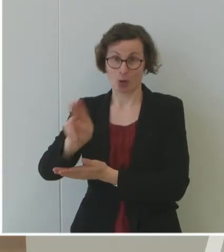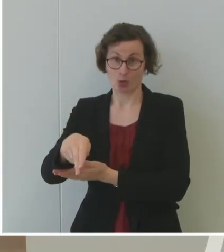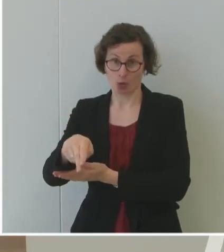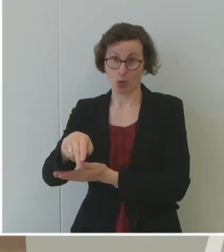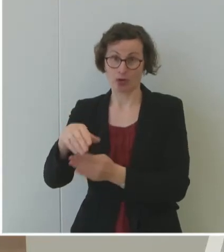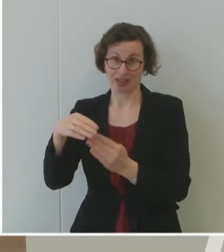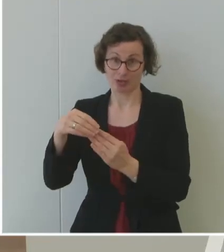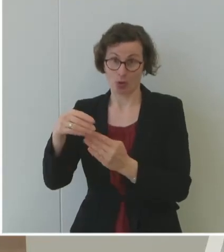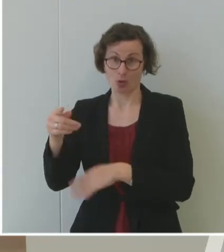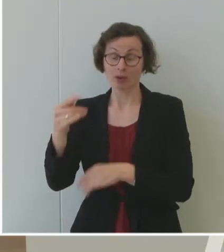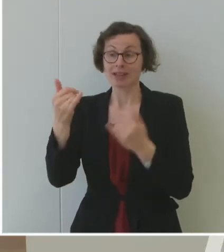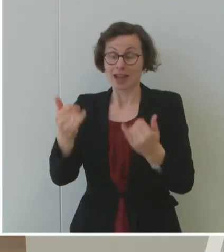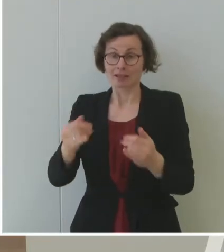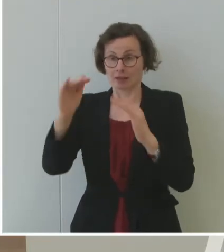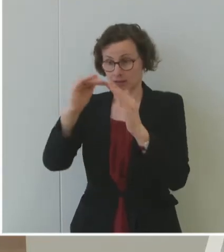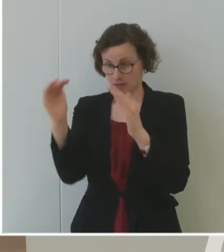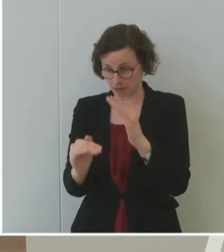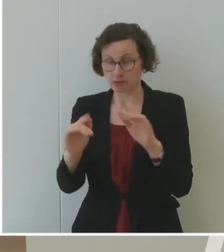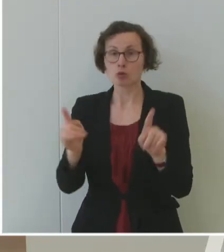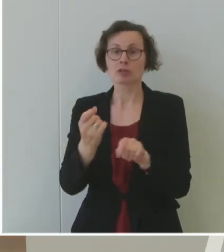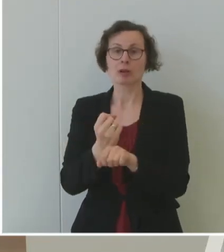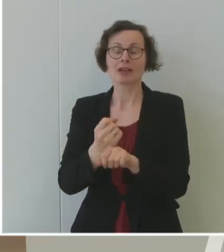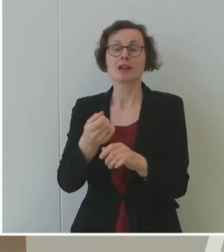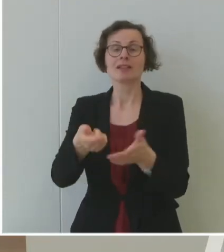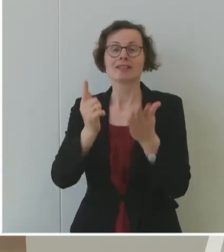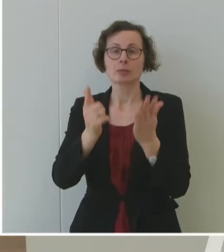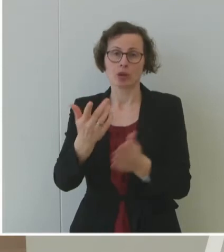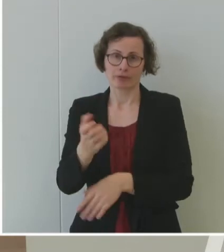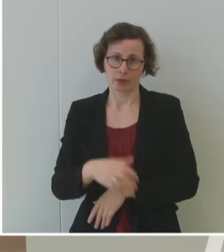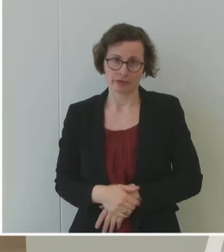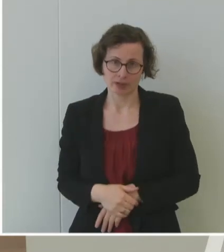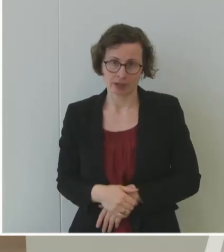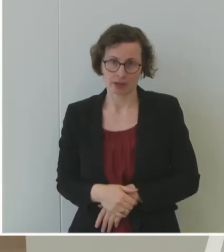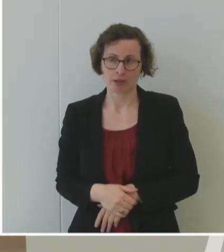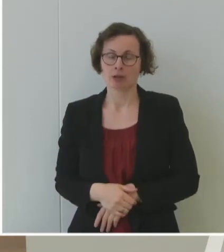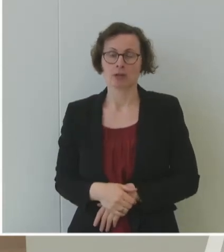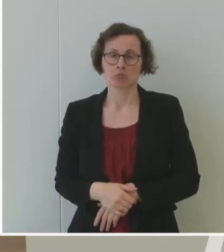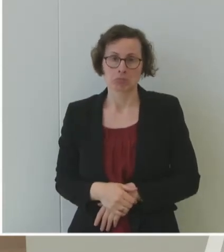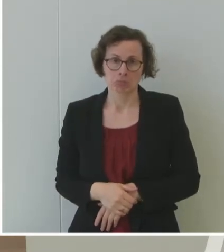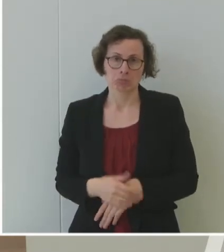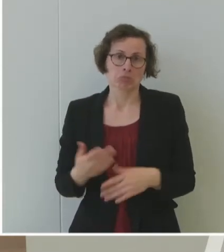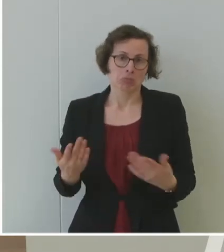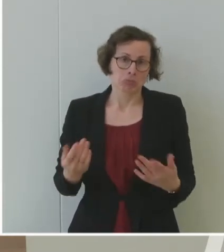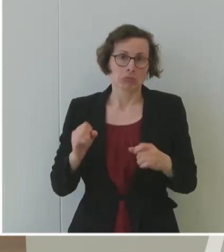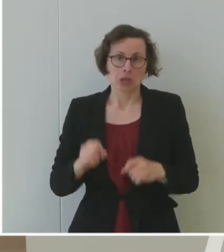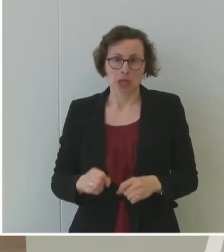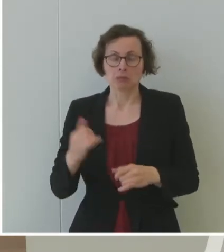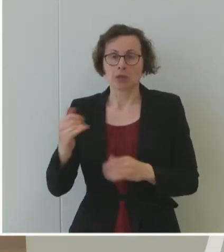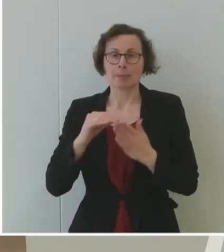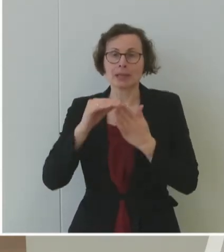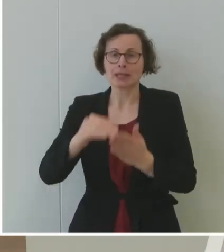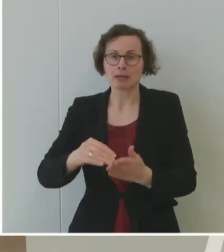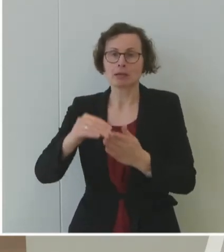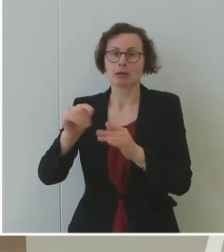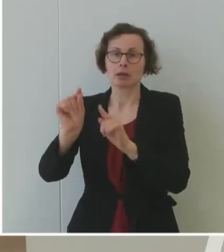die Kurzarbeit hat er jetzt noch gute 750 Euro zur Verfügung. Klar, schöne Sache, er könnte seine Miete jetzt stunden.